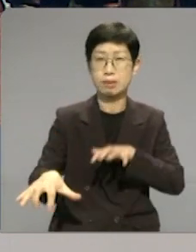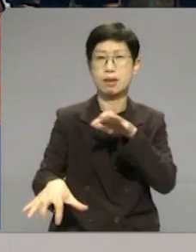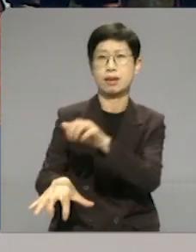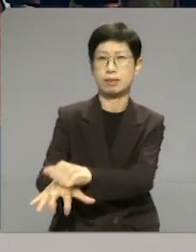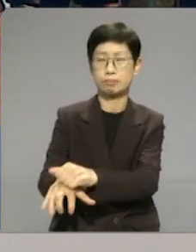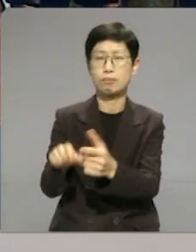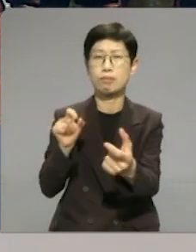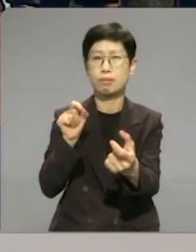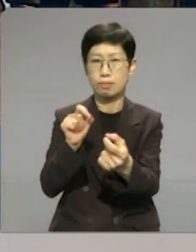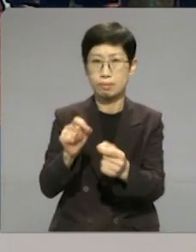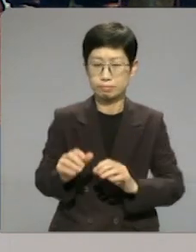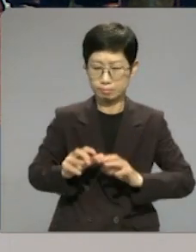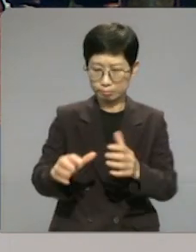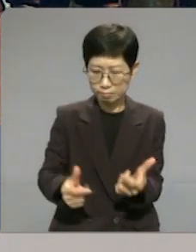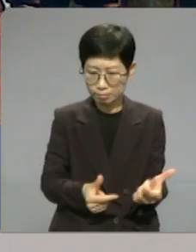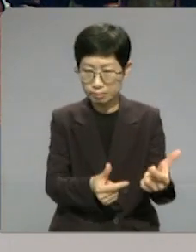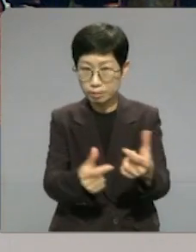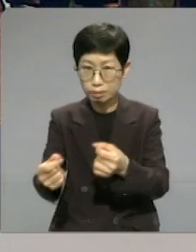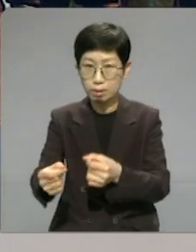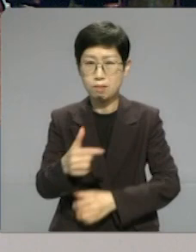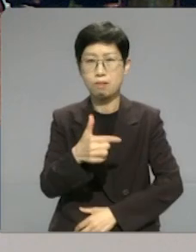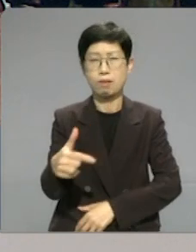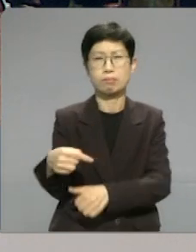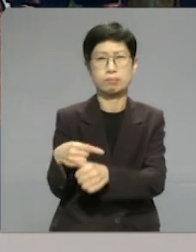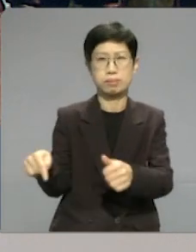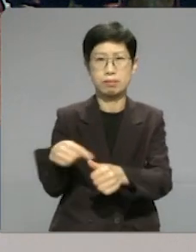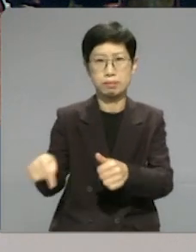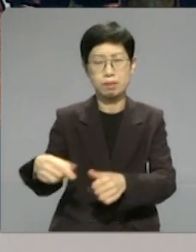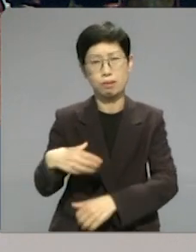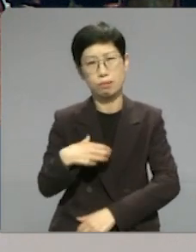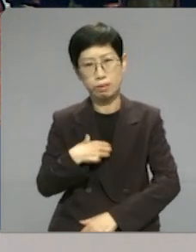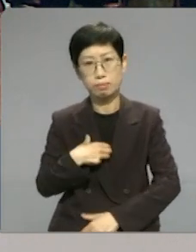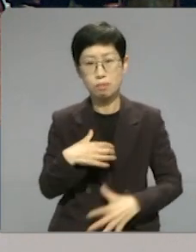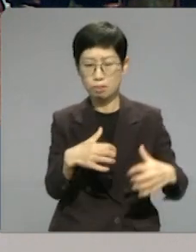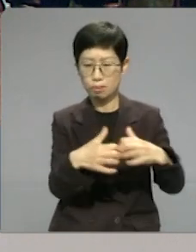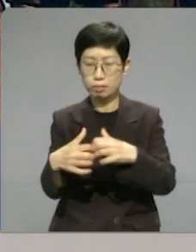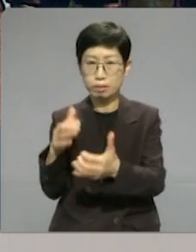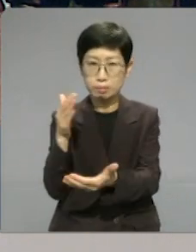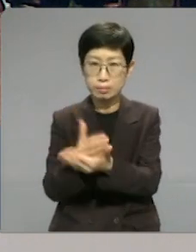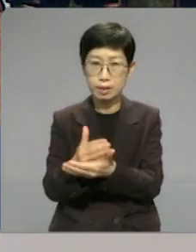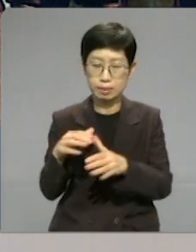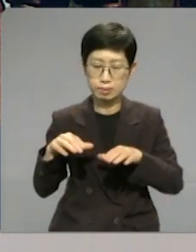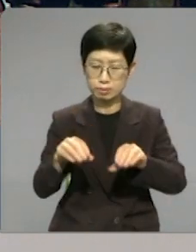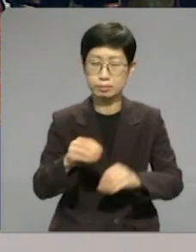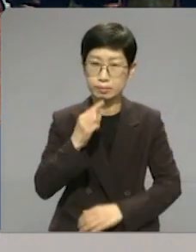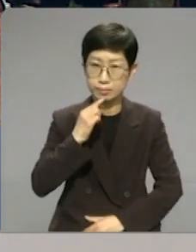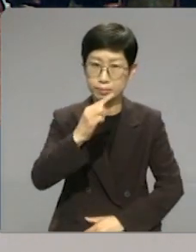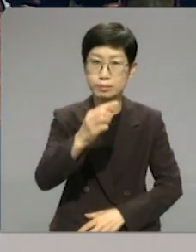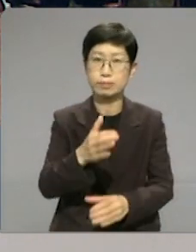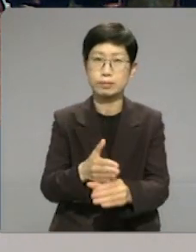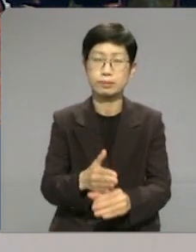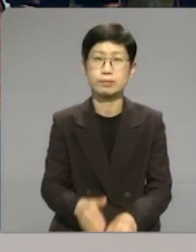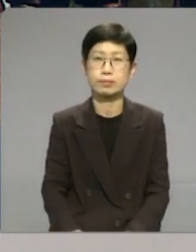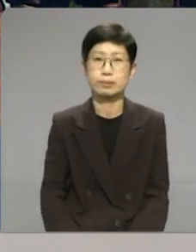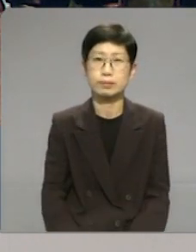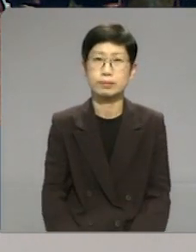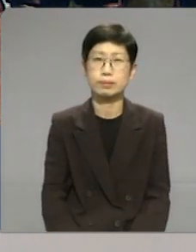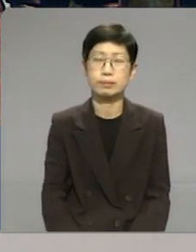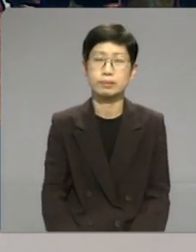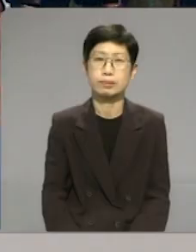있습니다. 국제사회는 대규모 학살을 우려하며 공격 중단을 촉구하고 있습니다. 유영선